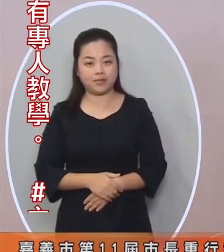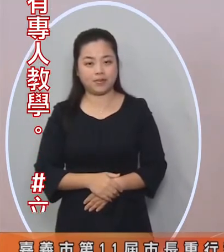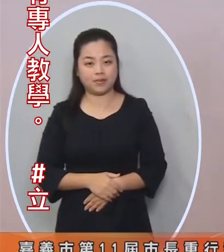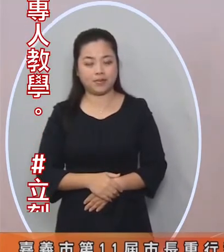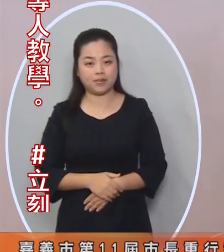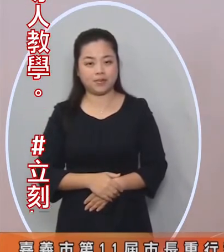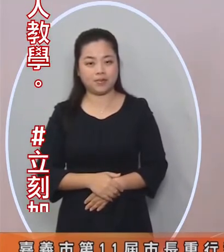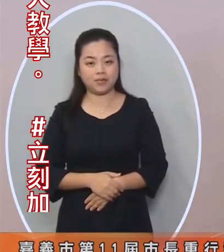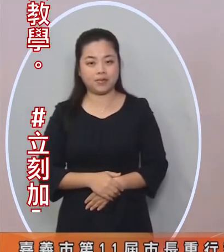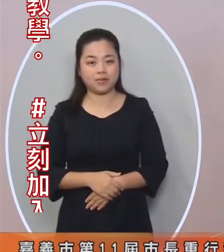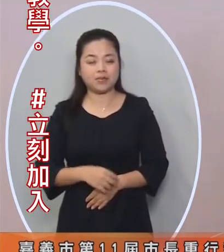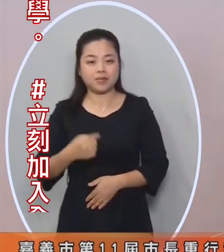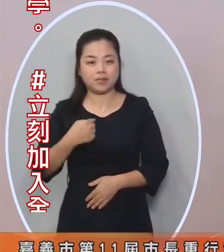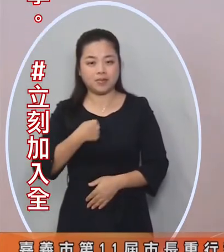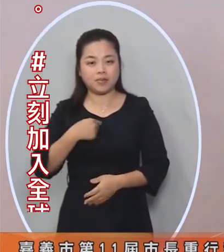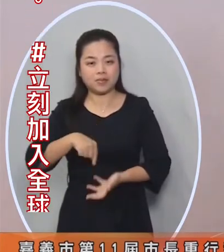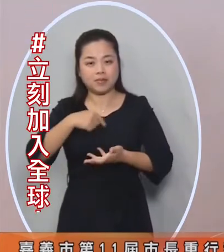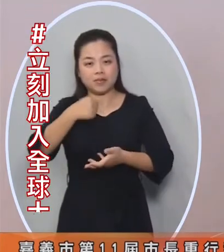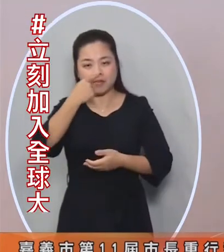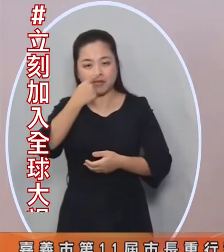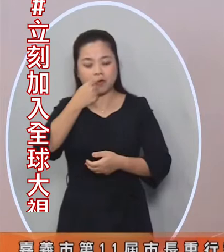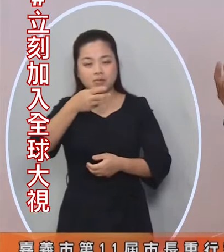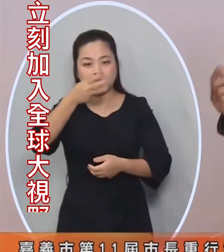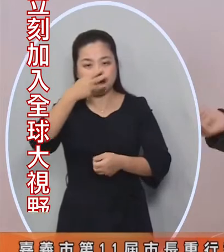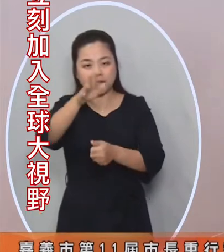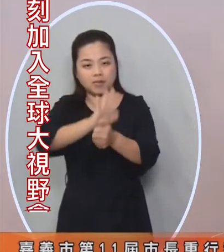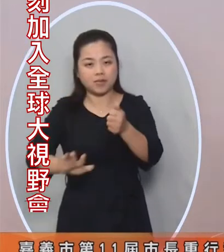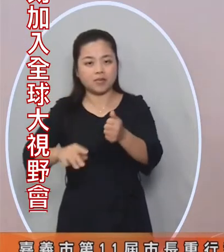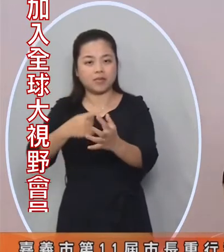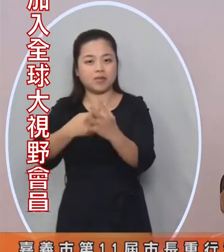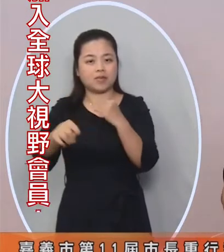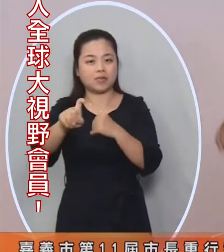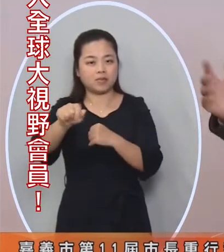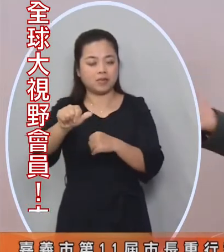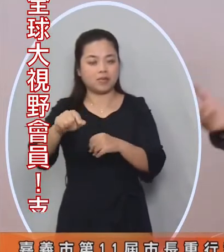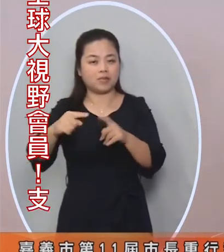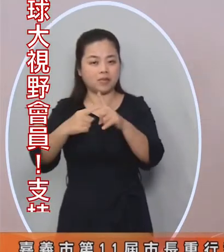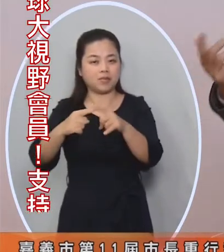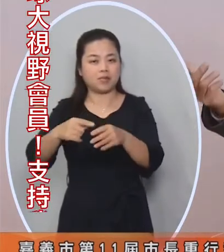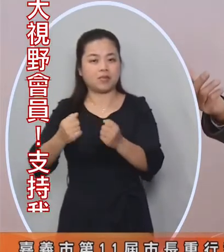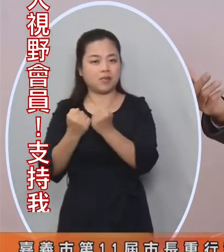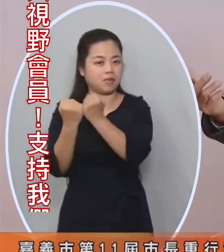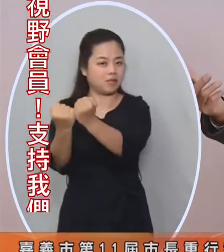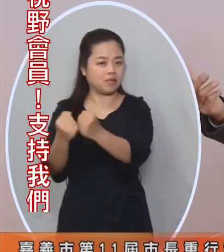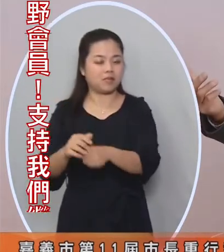当时啊，我假讲，我假讲，我啊害着十五个人，强烈烈去关，